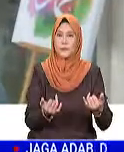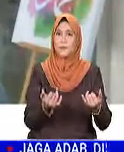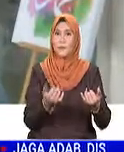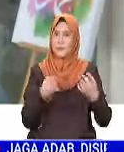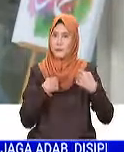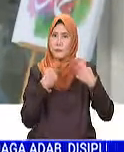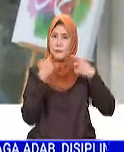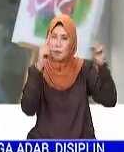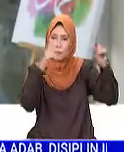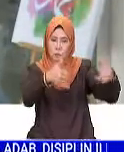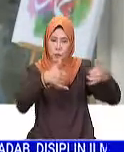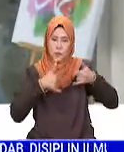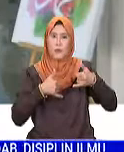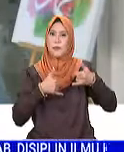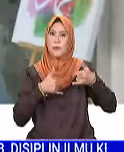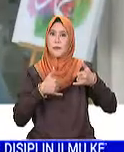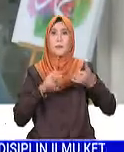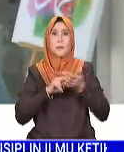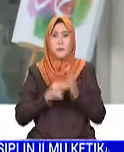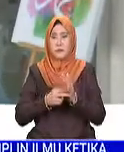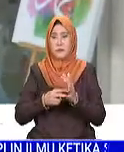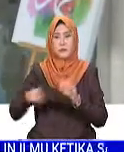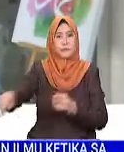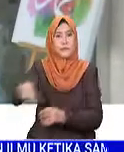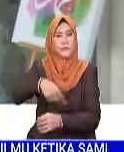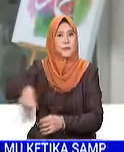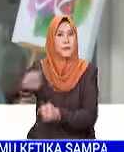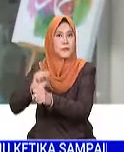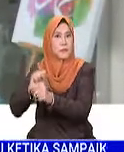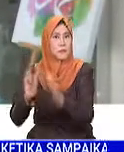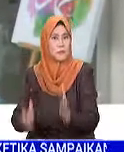itu adalah pencapaian anak buah. Sama ada